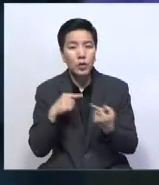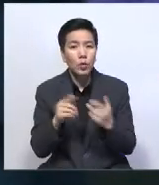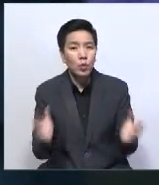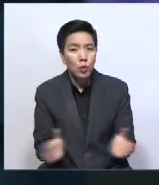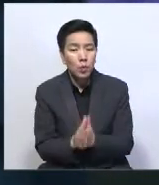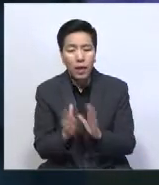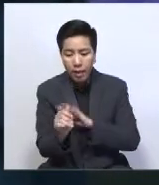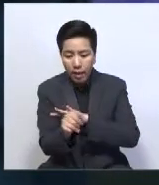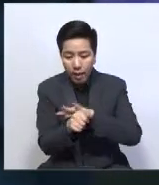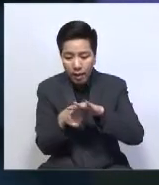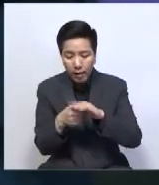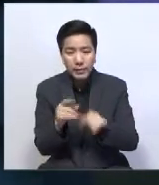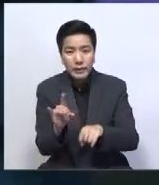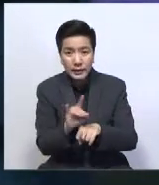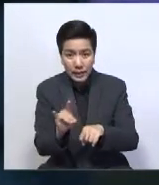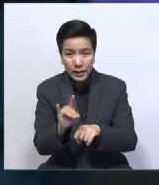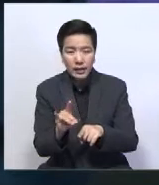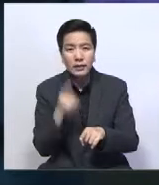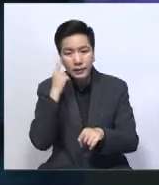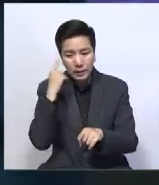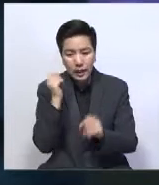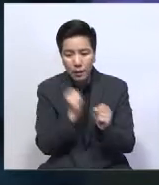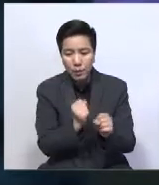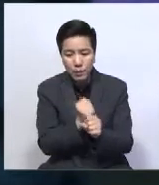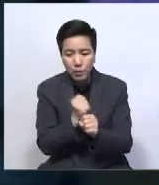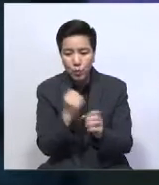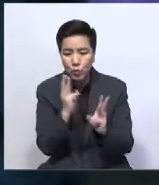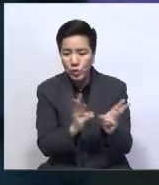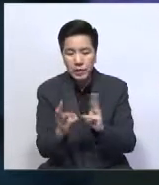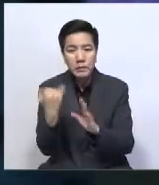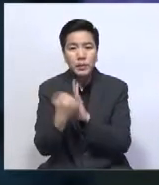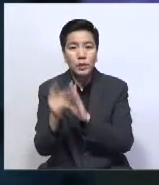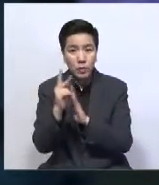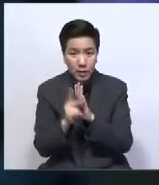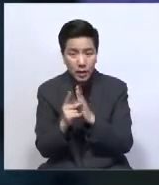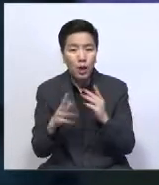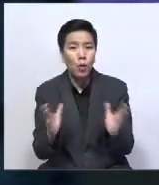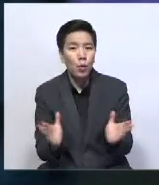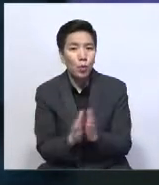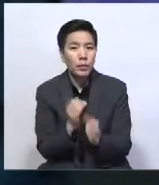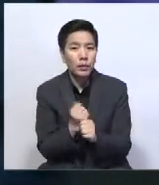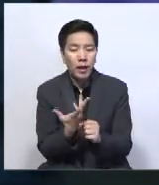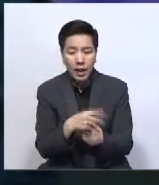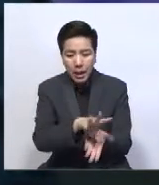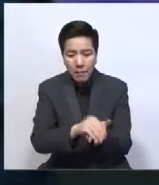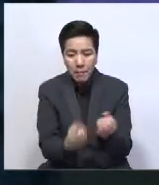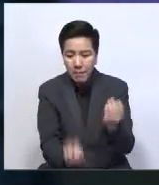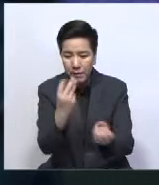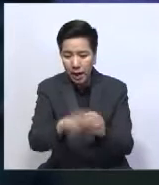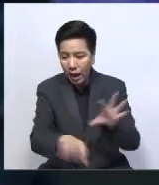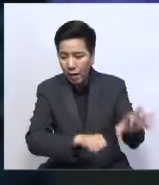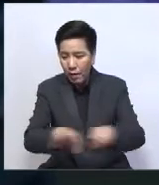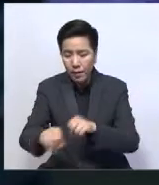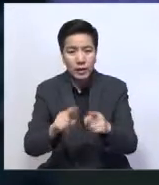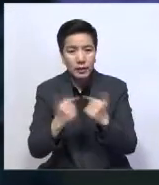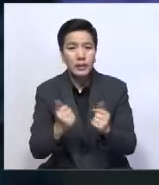มกันช่วยซ่อนเร้นซึ่งซากสัตว์ป่าอันได้มาด้วยการกระทำความผิดกฎหมายนะครับแล้วก็ร่วมกันเก็บหาของป่าในเข